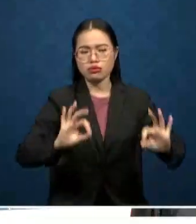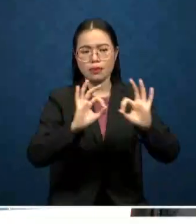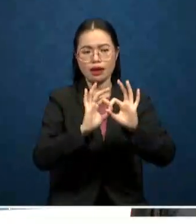ประธานครับ